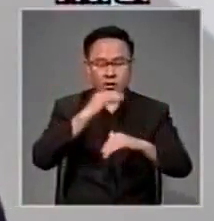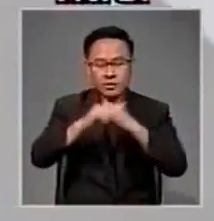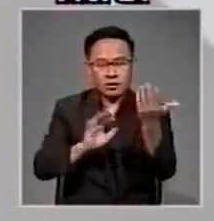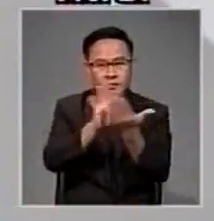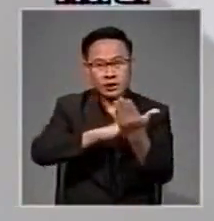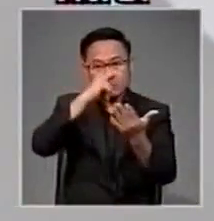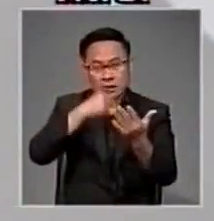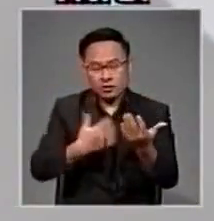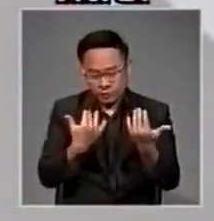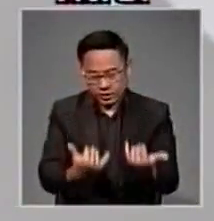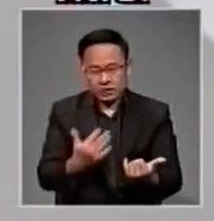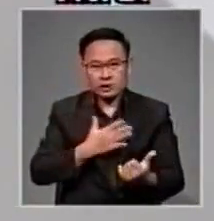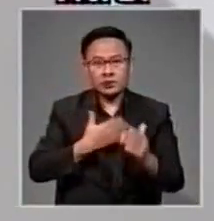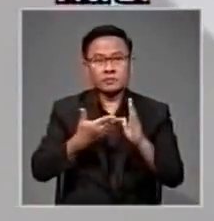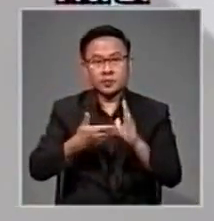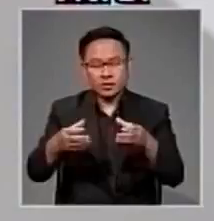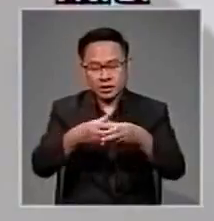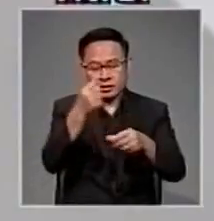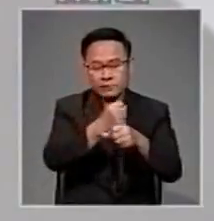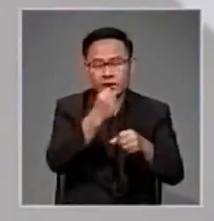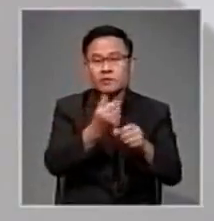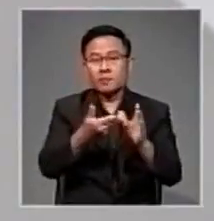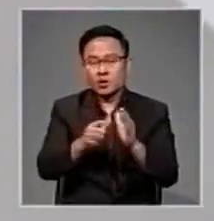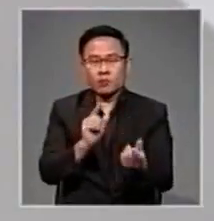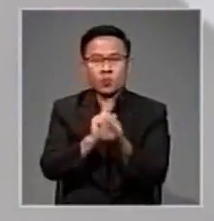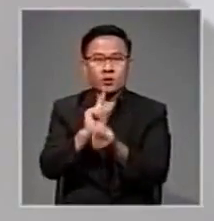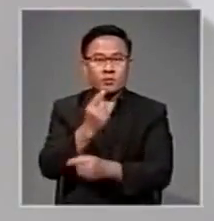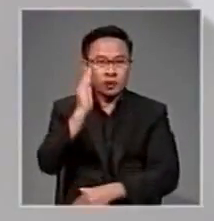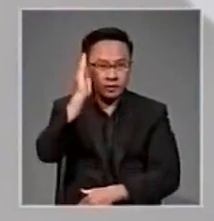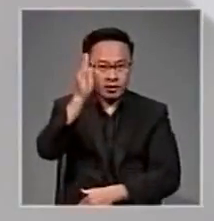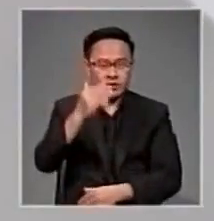ครับครับ หมดเวลาของรายการเดินหน้าประเทศไทยแล้วนะคะดิฉัน